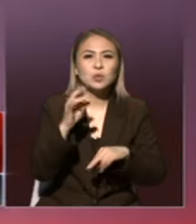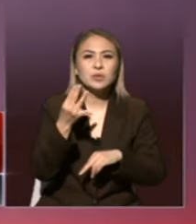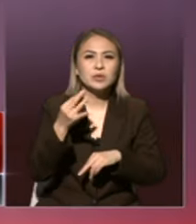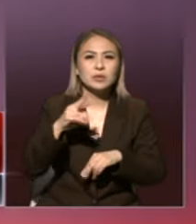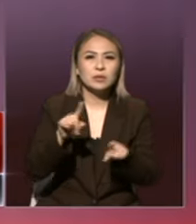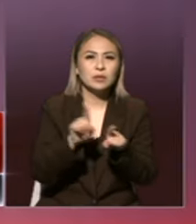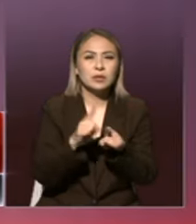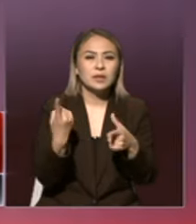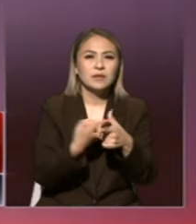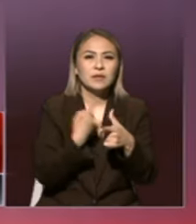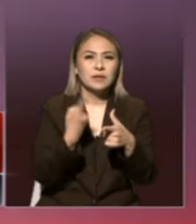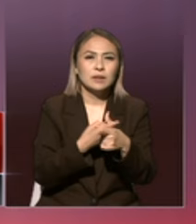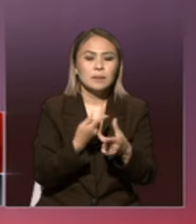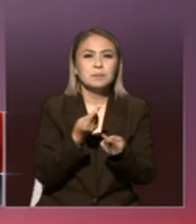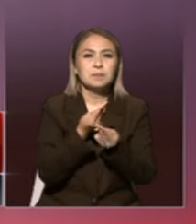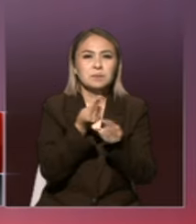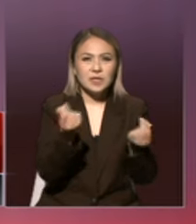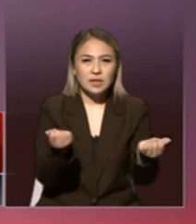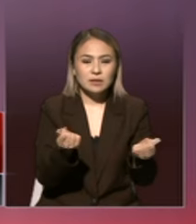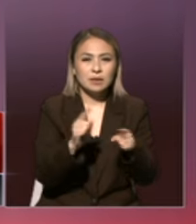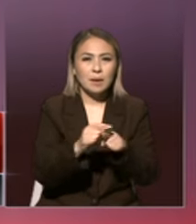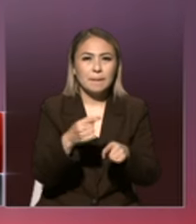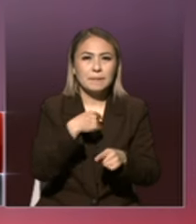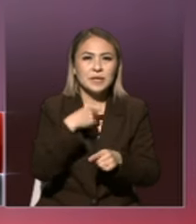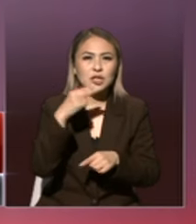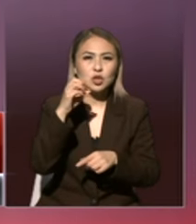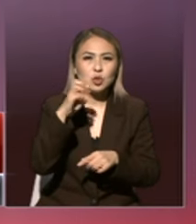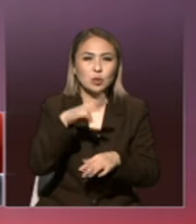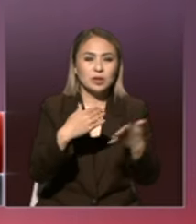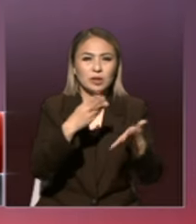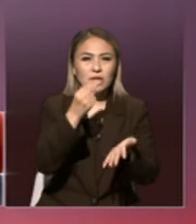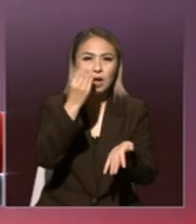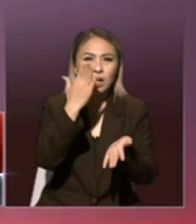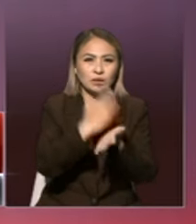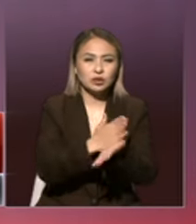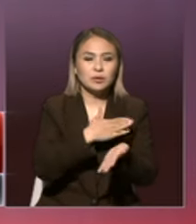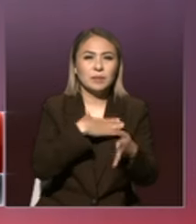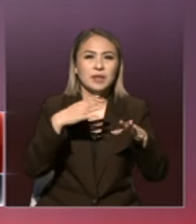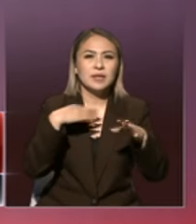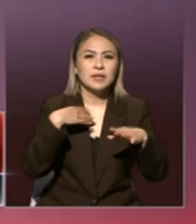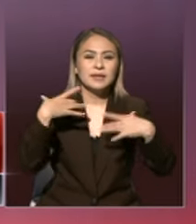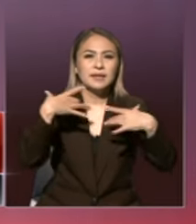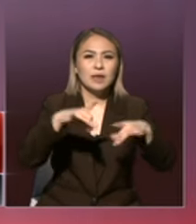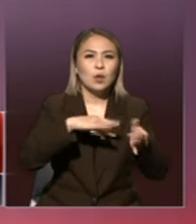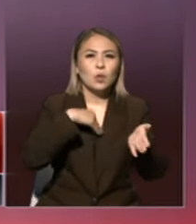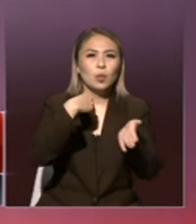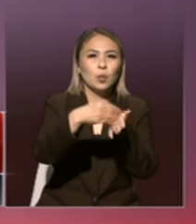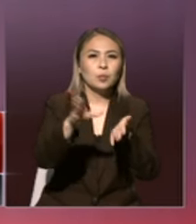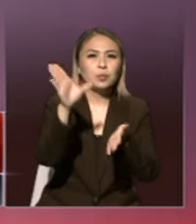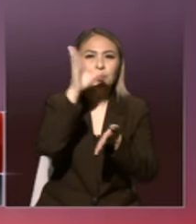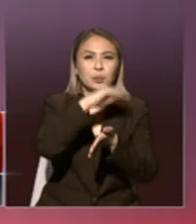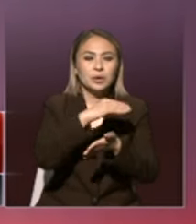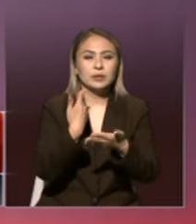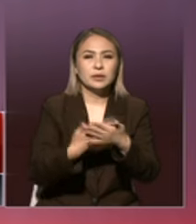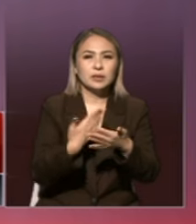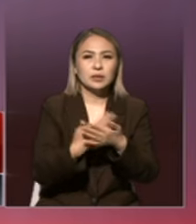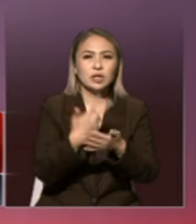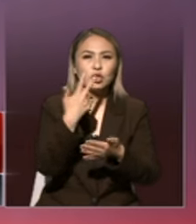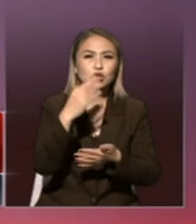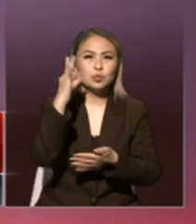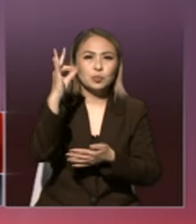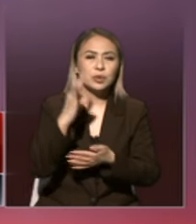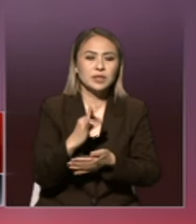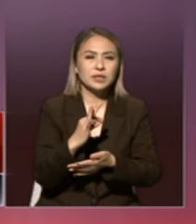бетек аты бересіздер. Бізде счетта ақша болса, біз тракторды сатып ала аламыз. Содан кейін бірақ әлгі